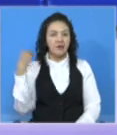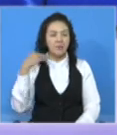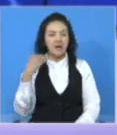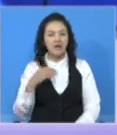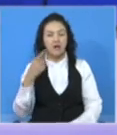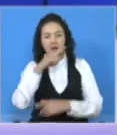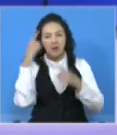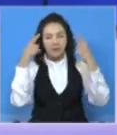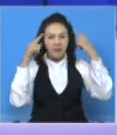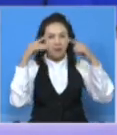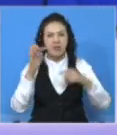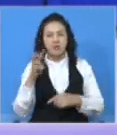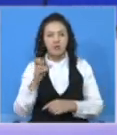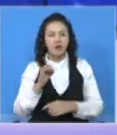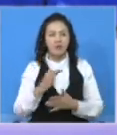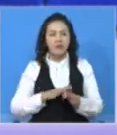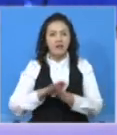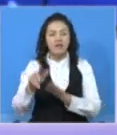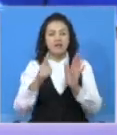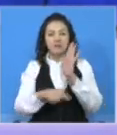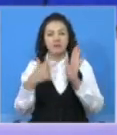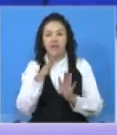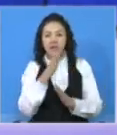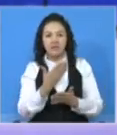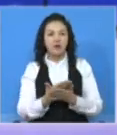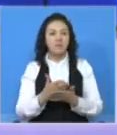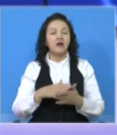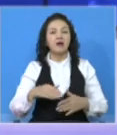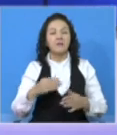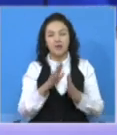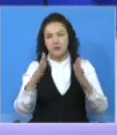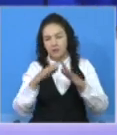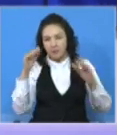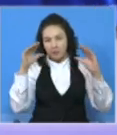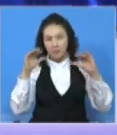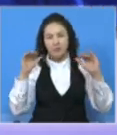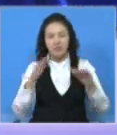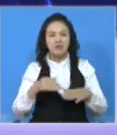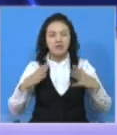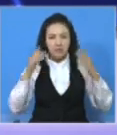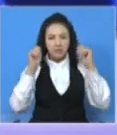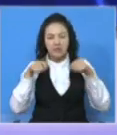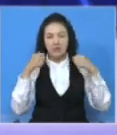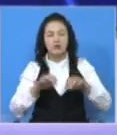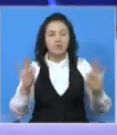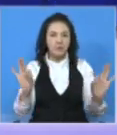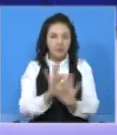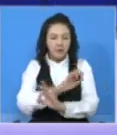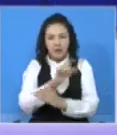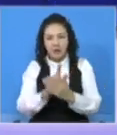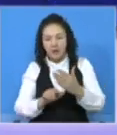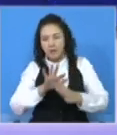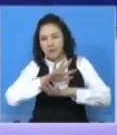Октябрьскому композитору Максиму Менкишеву исполнилось 75 лет. Во дворце студентов отметили день рождения музыканта, написавшего